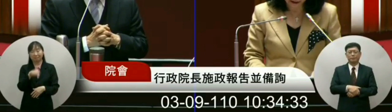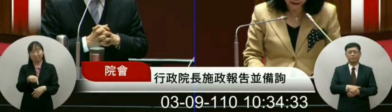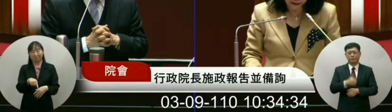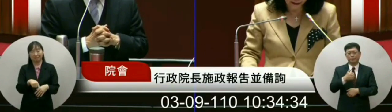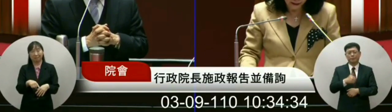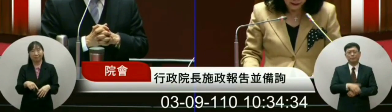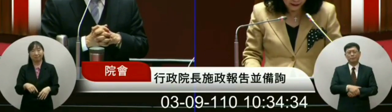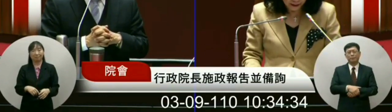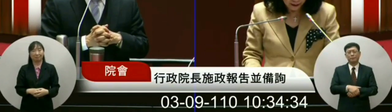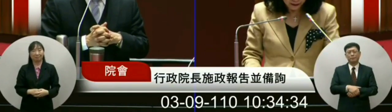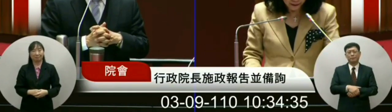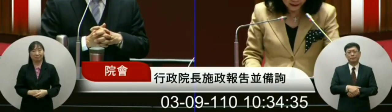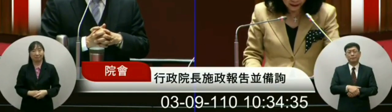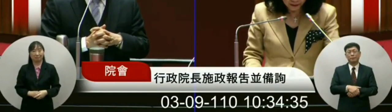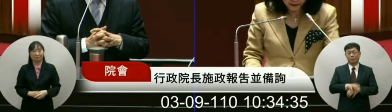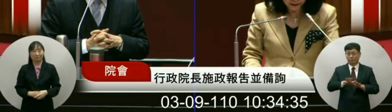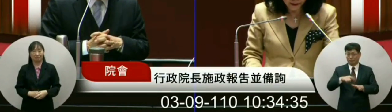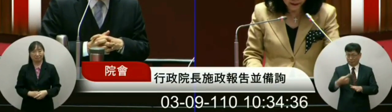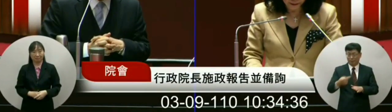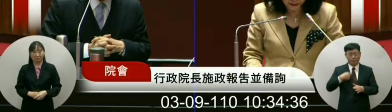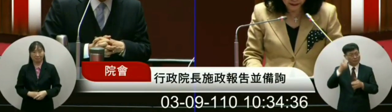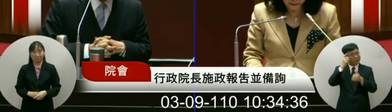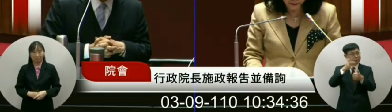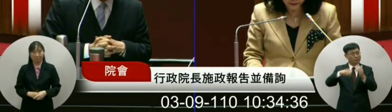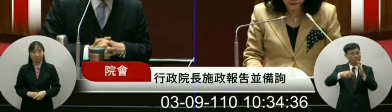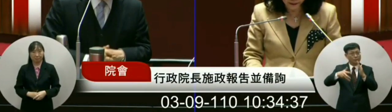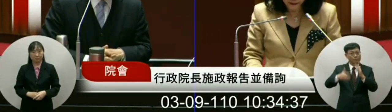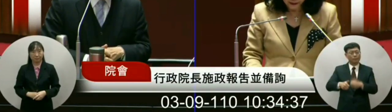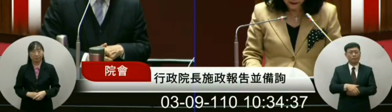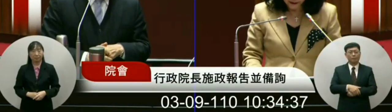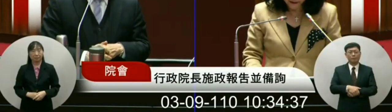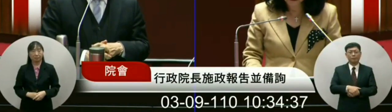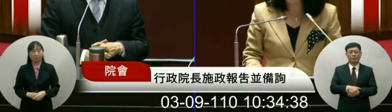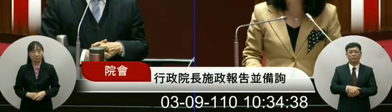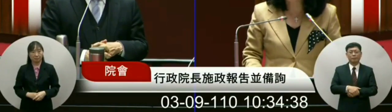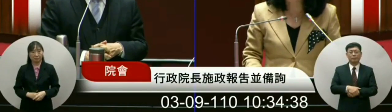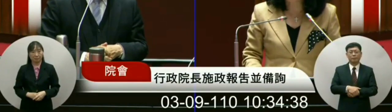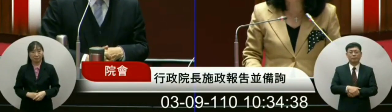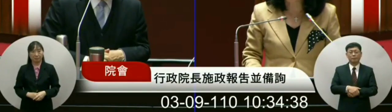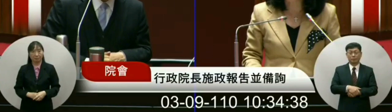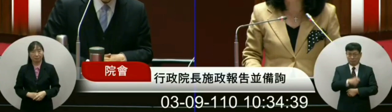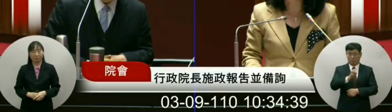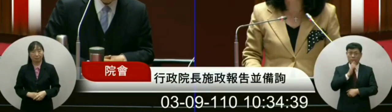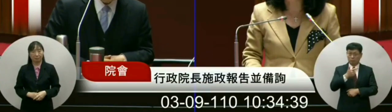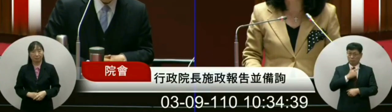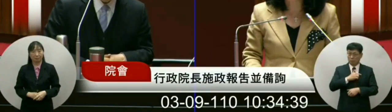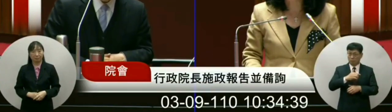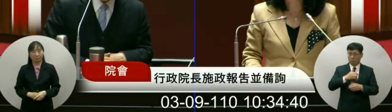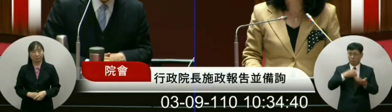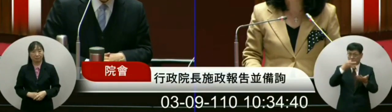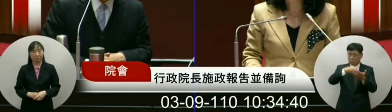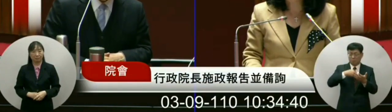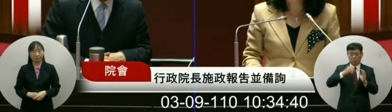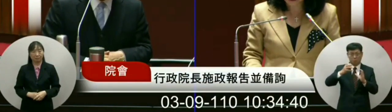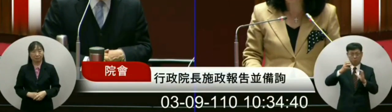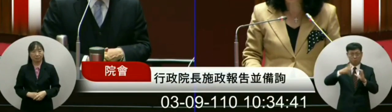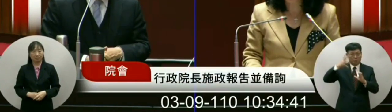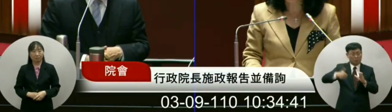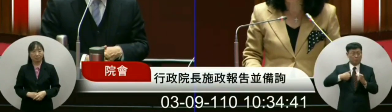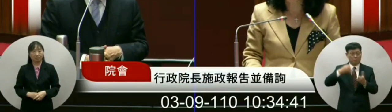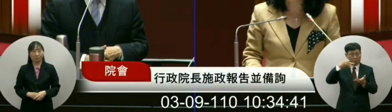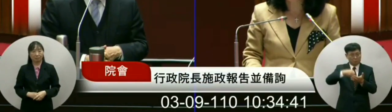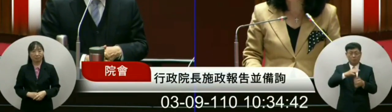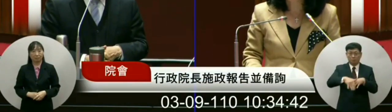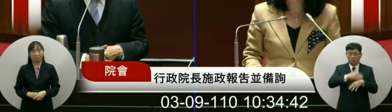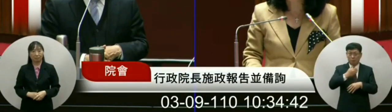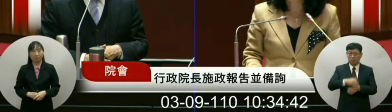努力。 谢谢。感谢。那我下一个问题要请教院长，就是说，您是不是会选总统？您是不是想要